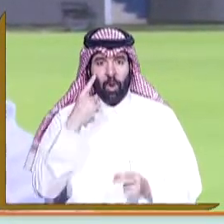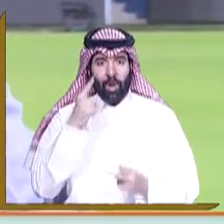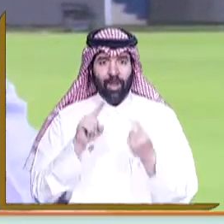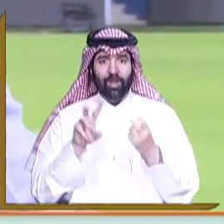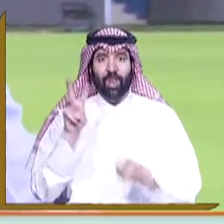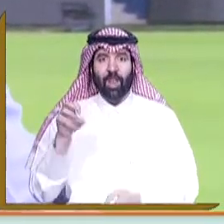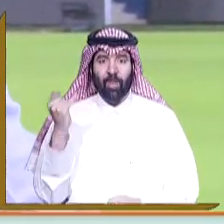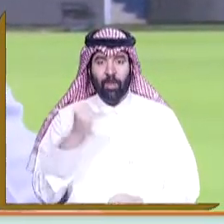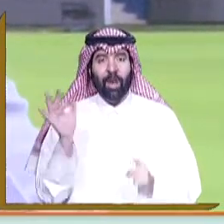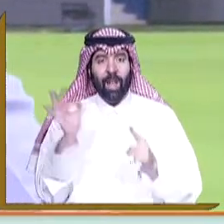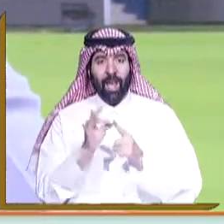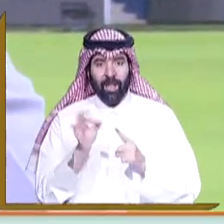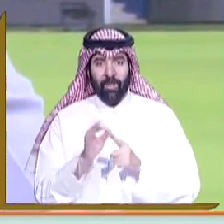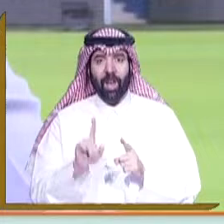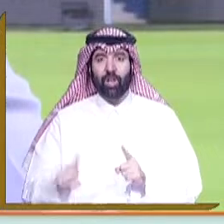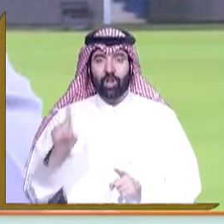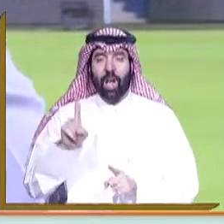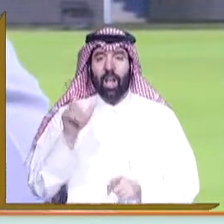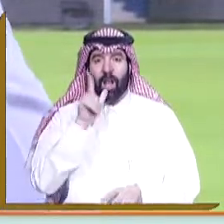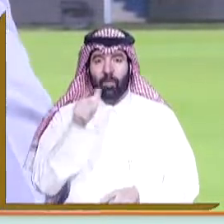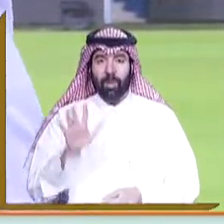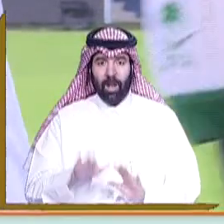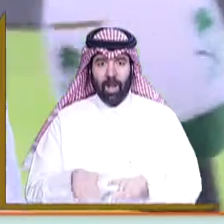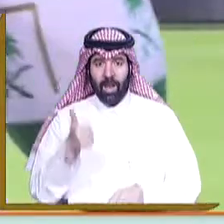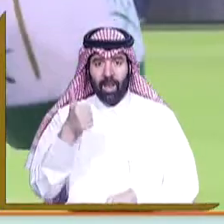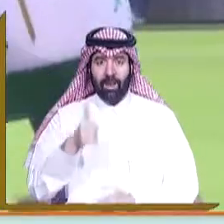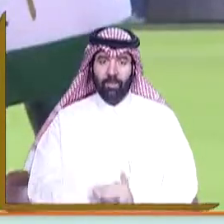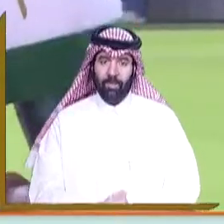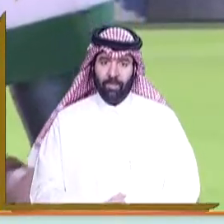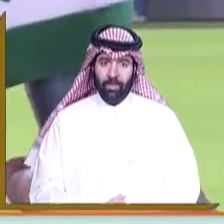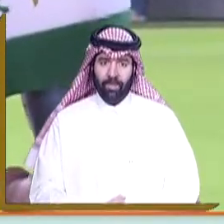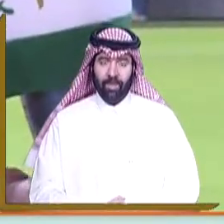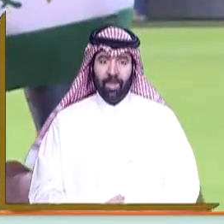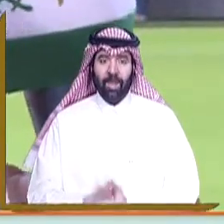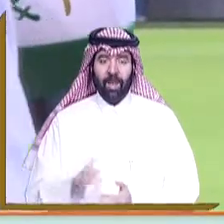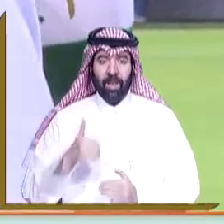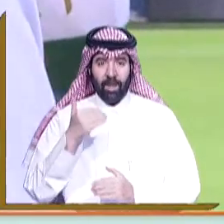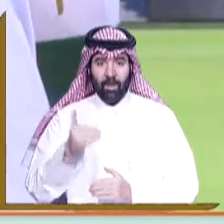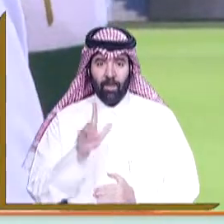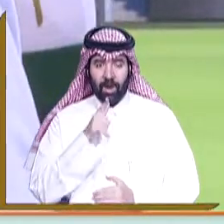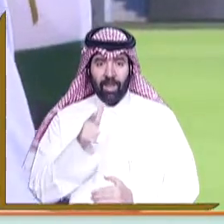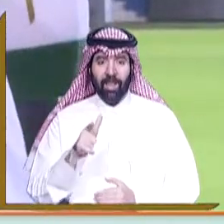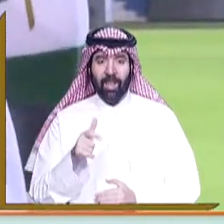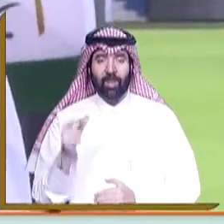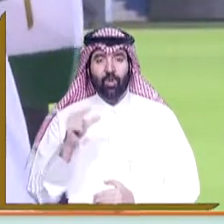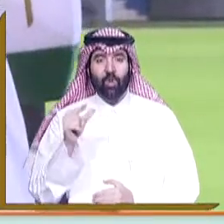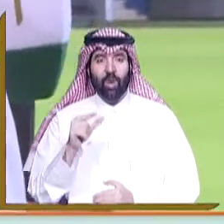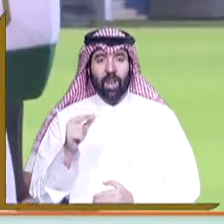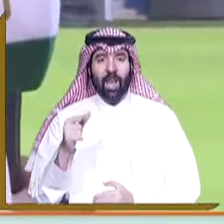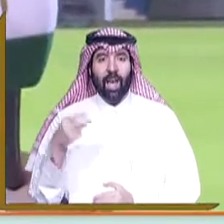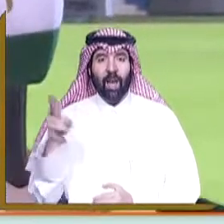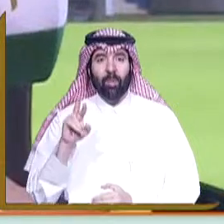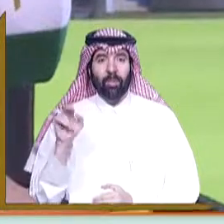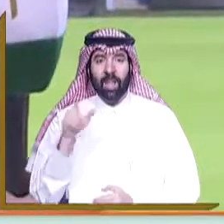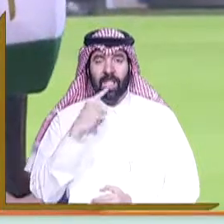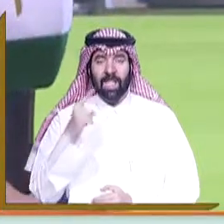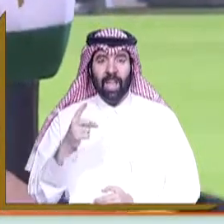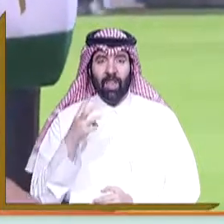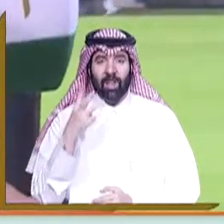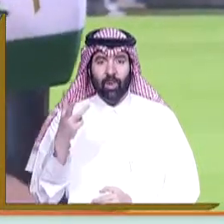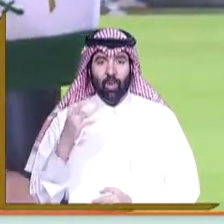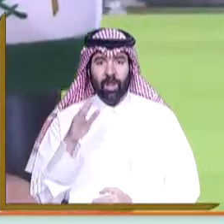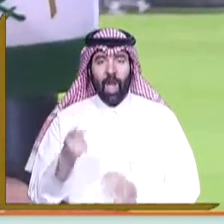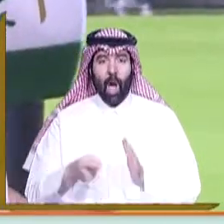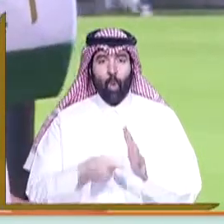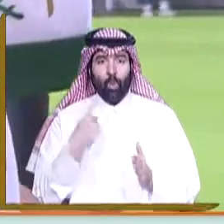ضمن الأهداف إن شاء الله تتحقق لمملكة الحبيبة. دكتور عبد العزيز، قبل أن أنتقل للخريجين، 3 سنوات كانت صعبة في